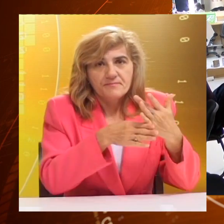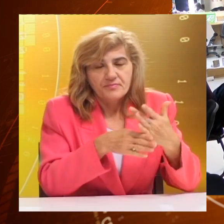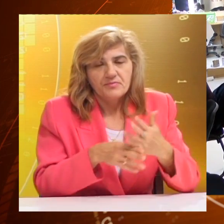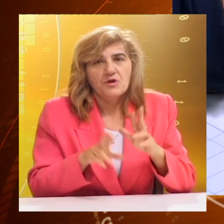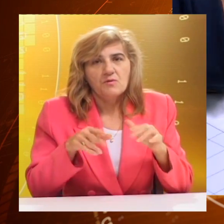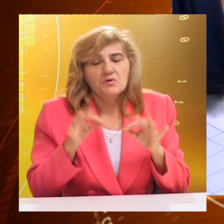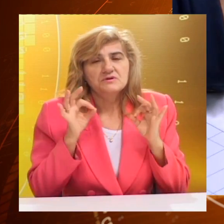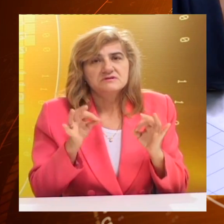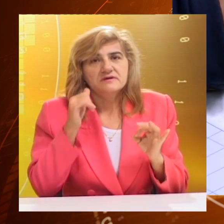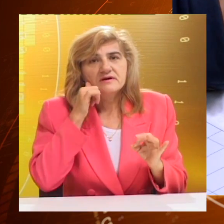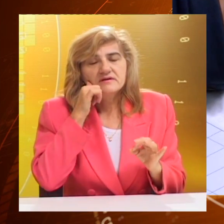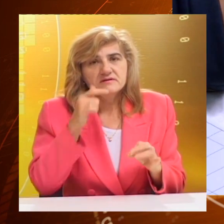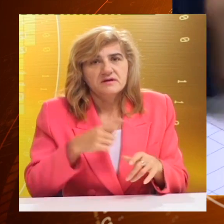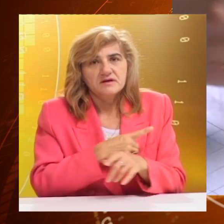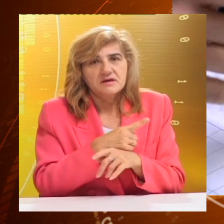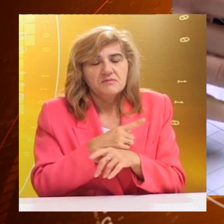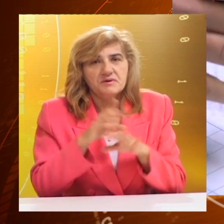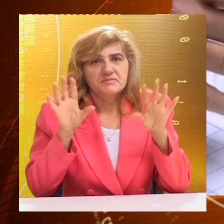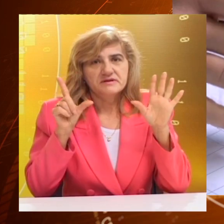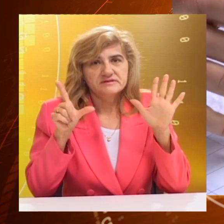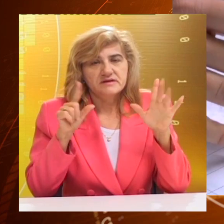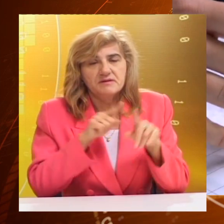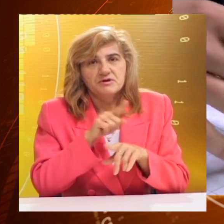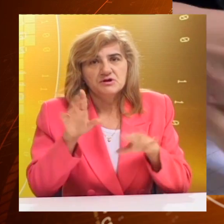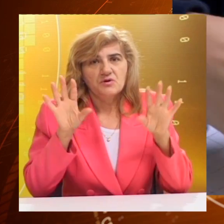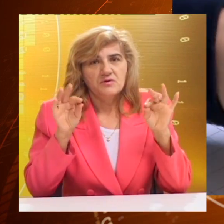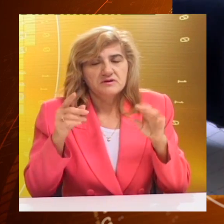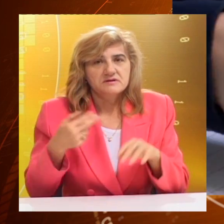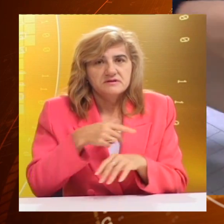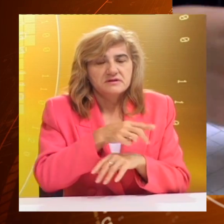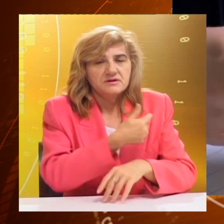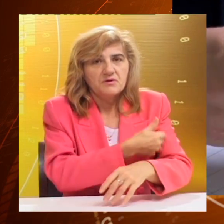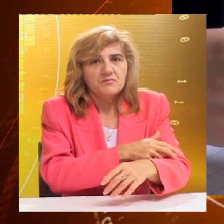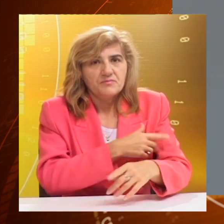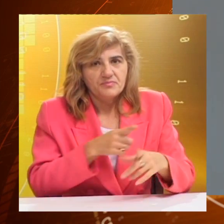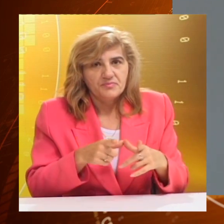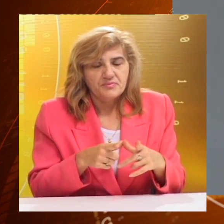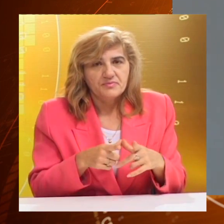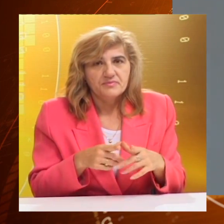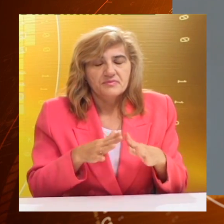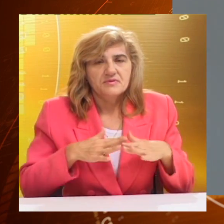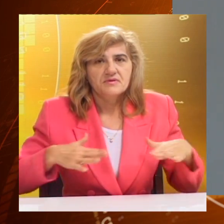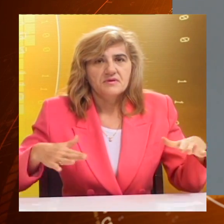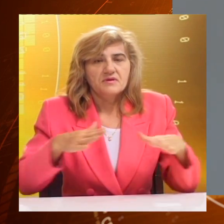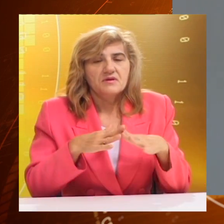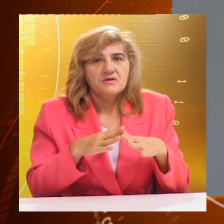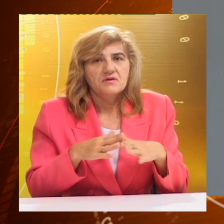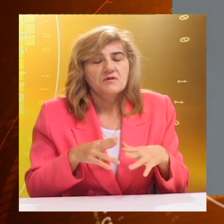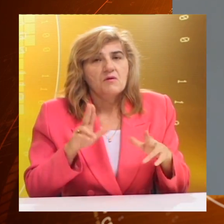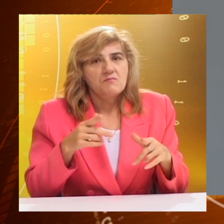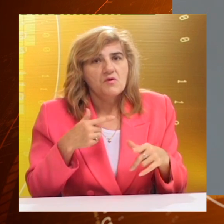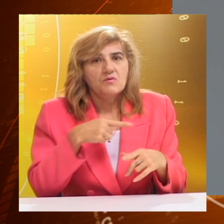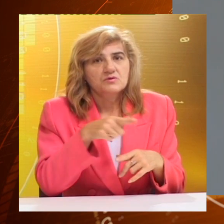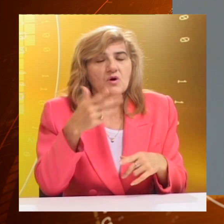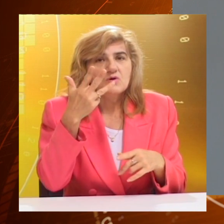teška životna bitka, mogu se svakog radnog dana u periodu od 7 do 10 časova javiti u službu za transfuziju krvi. Pripadnici